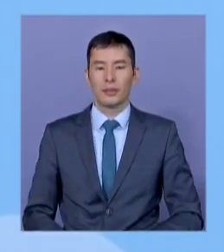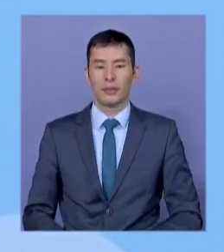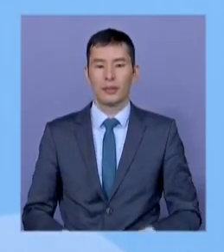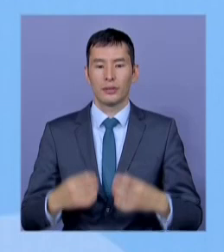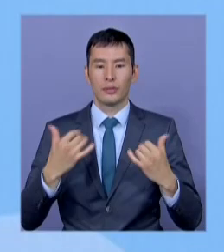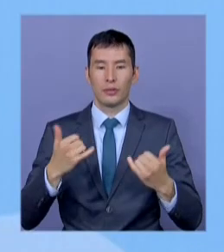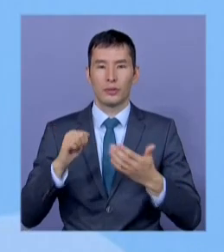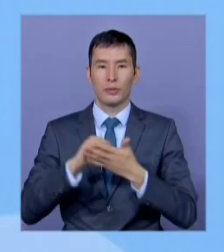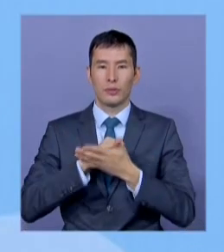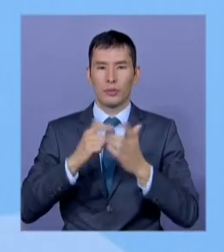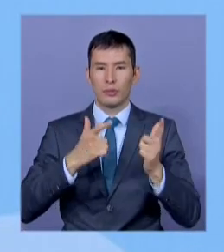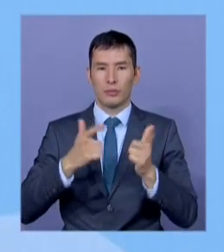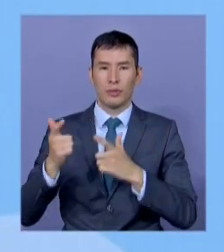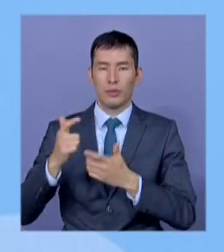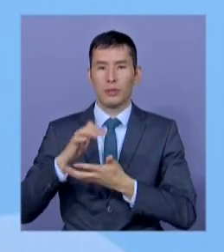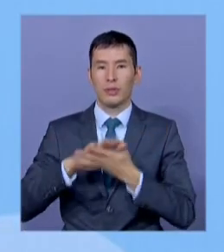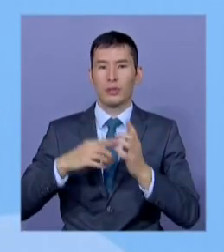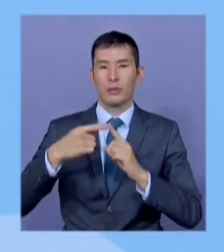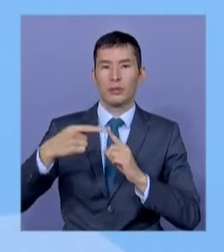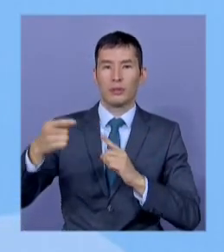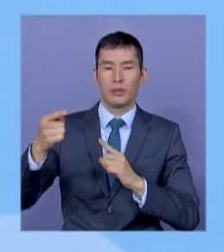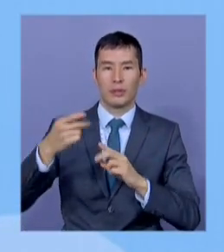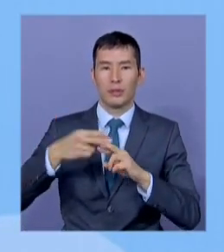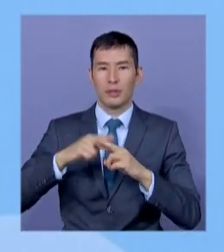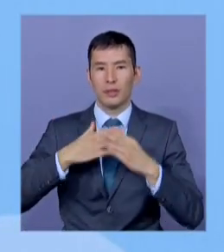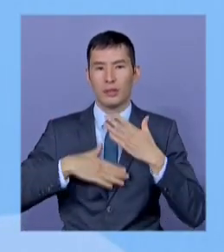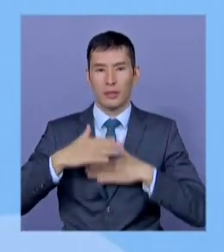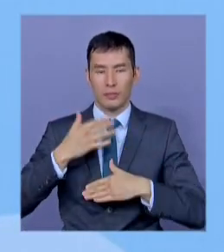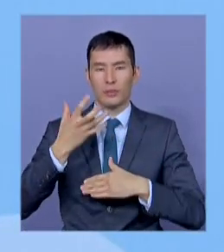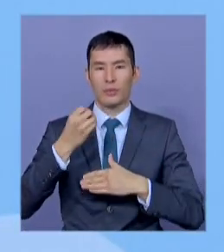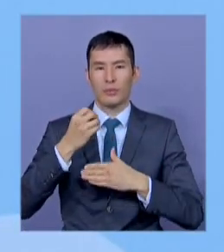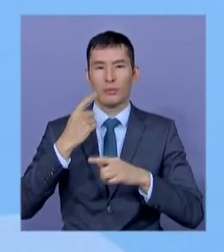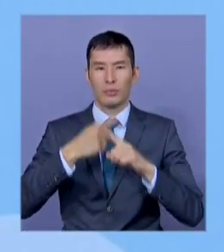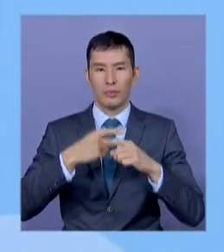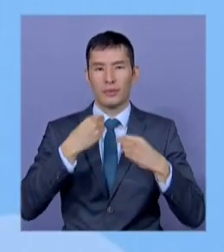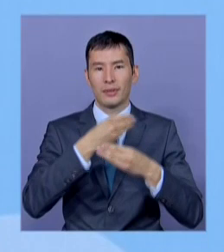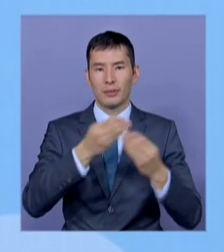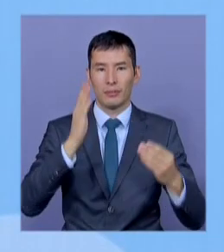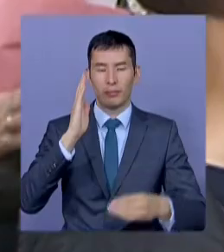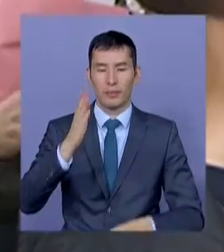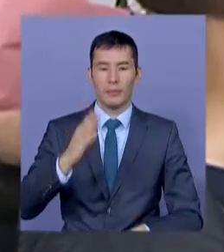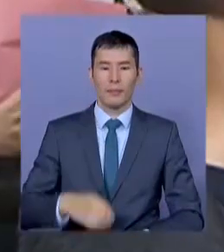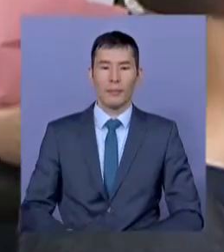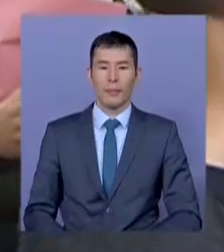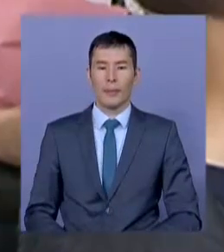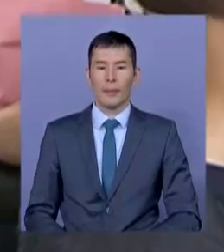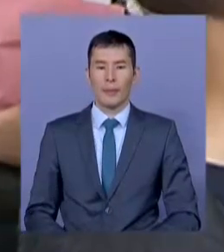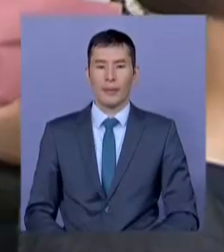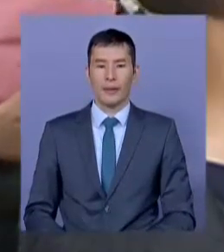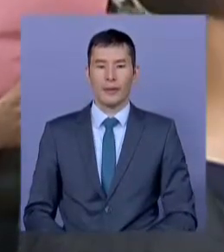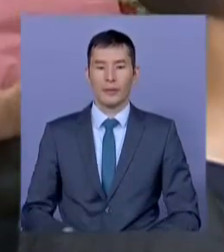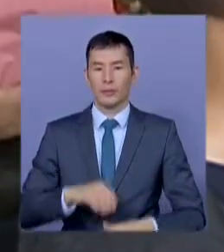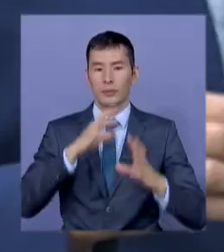құжаттар қазір дайындалып жатыр. Алдағы уақытта сол қуанышқа да біз куә боламыз деп ойлаймын.